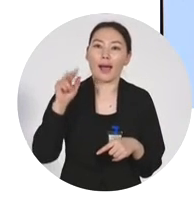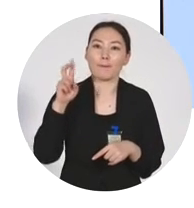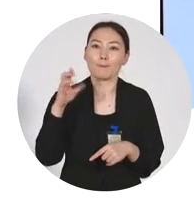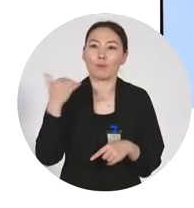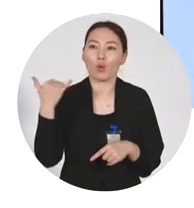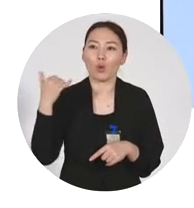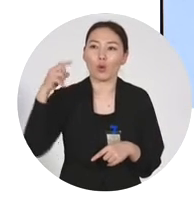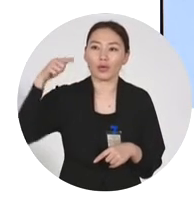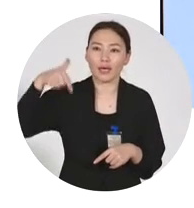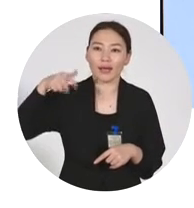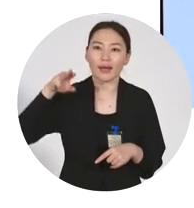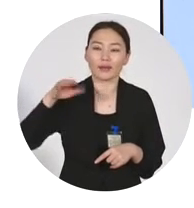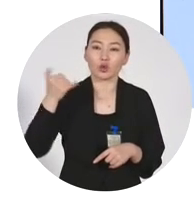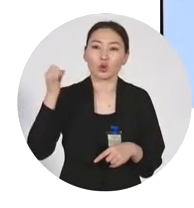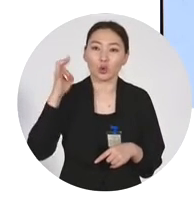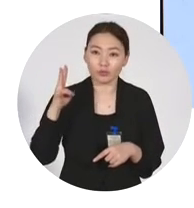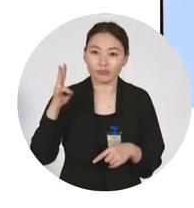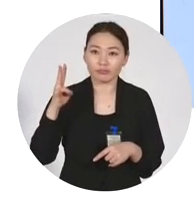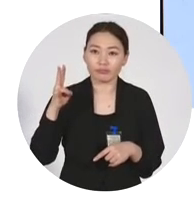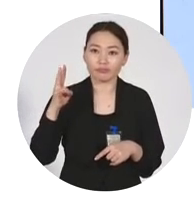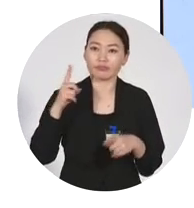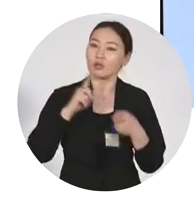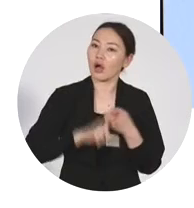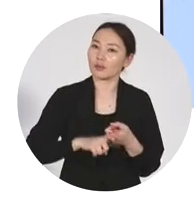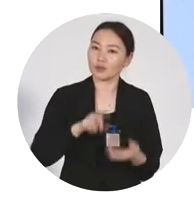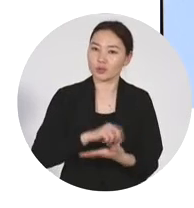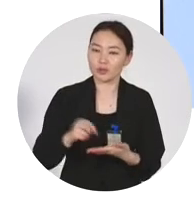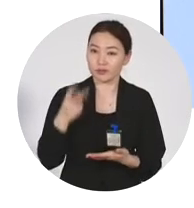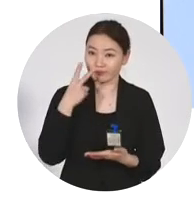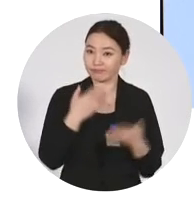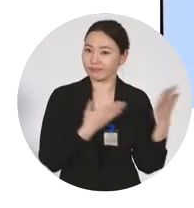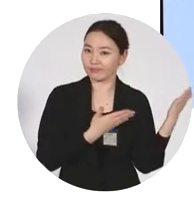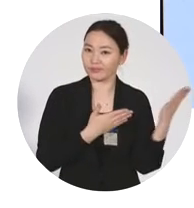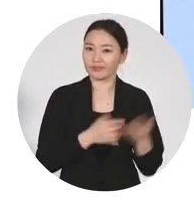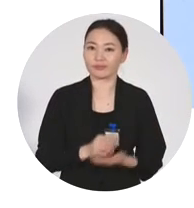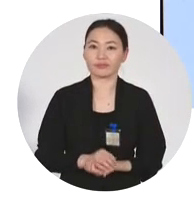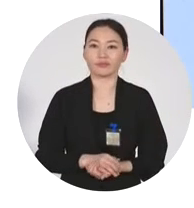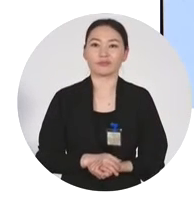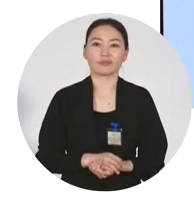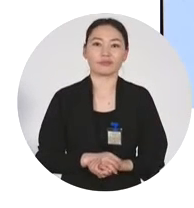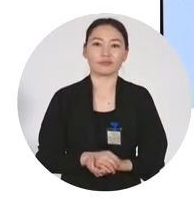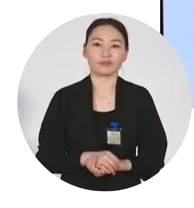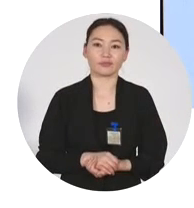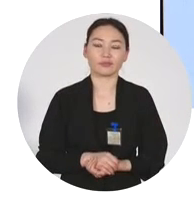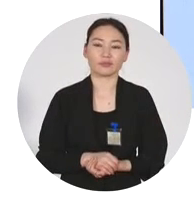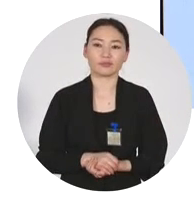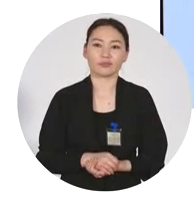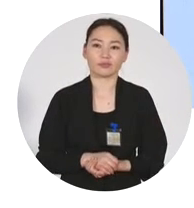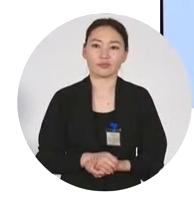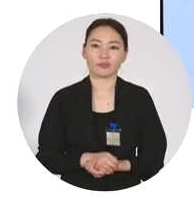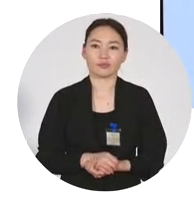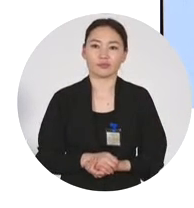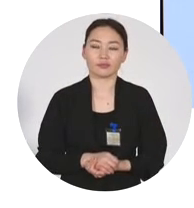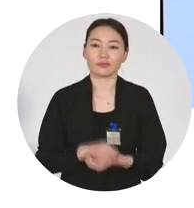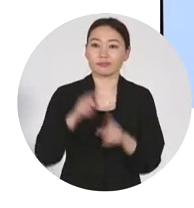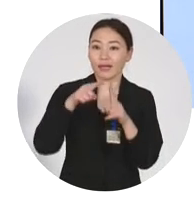За энэ ав гэд бэгээр дэвшил төгссөн байгаа энэ игтун нөхцөл бол хувилгач үсгээр гэсэн нөхцөл учраас